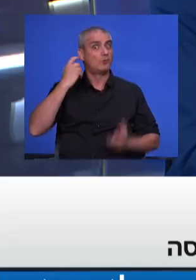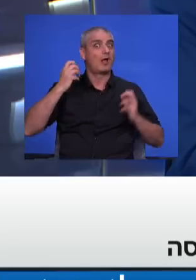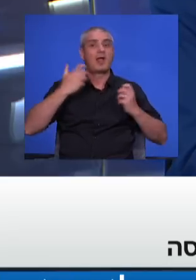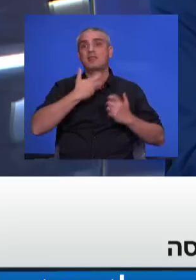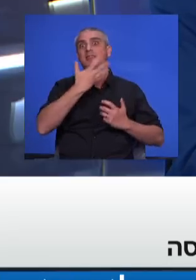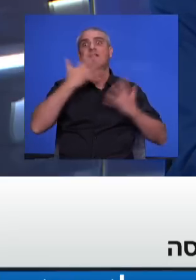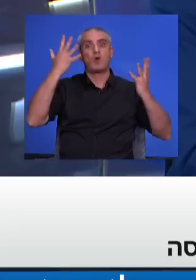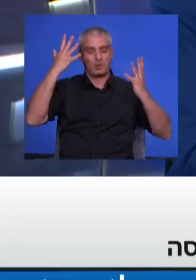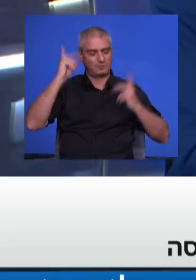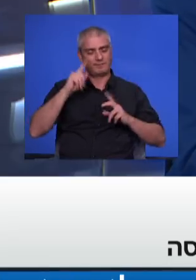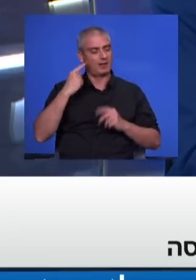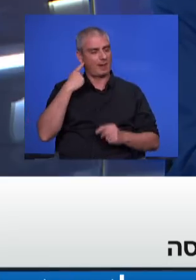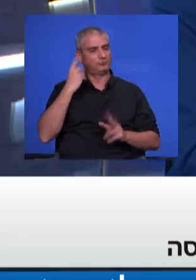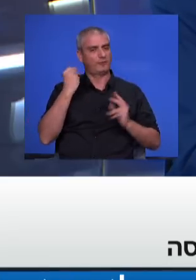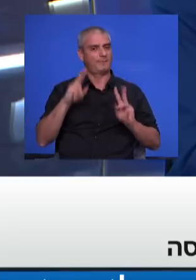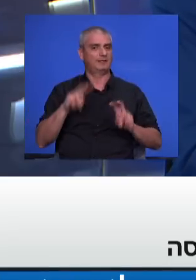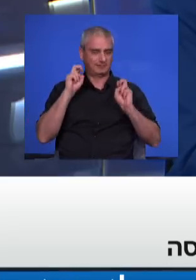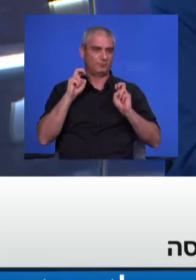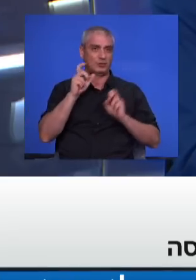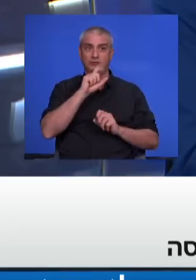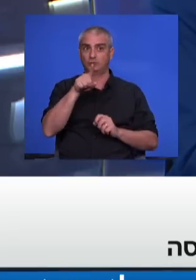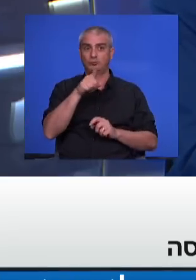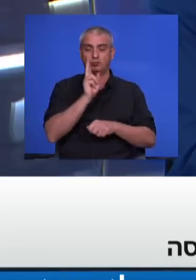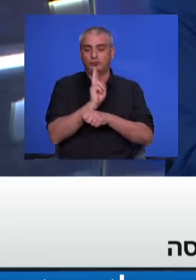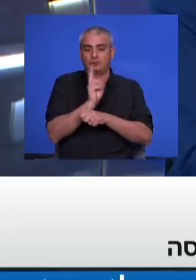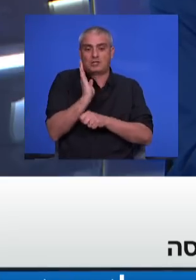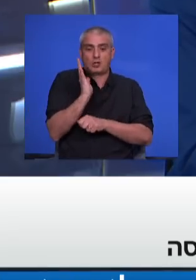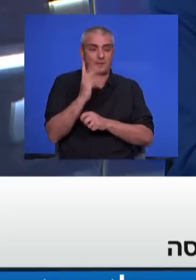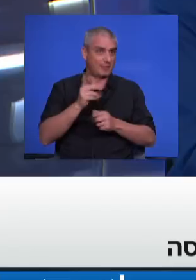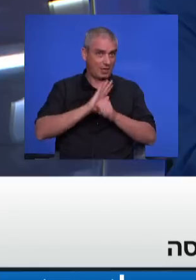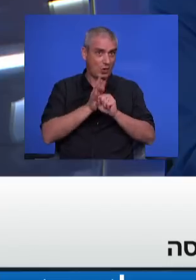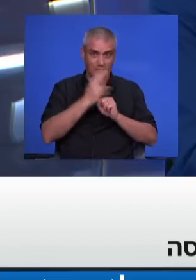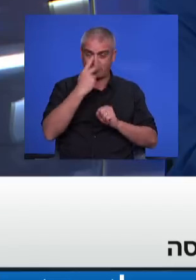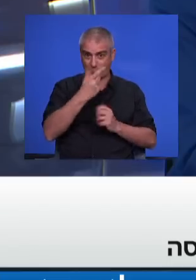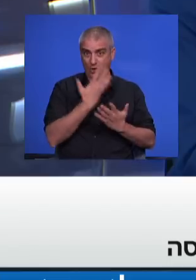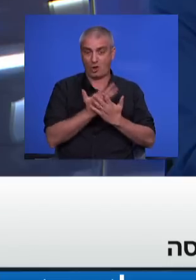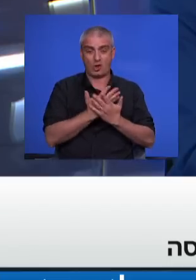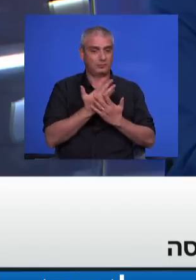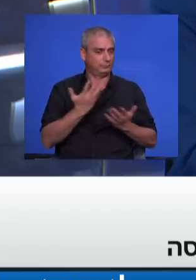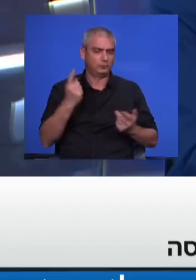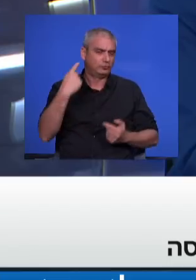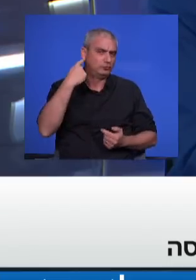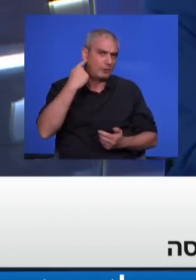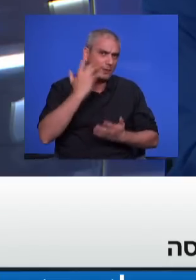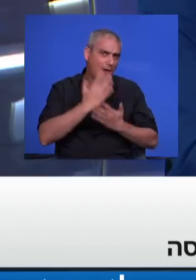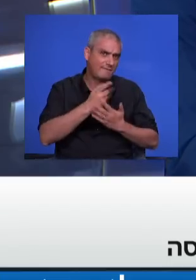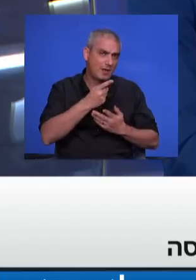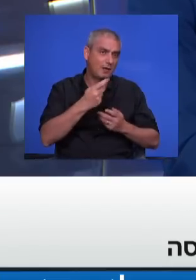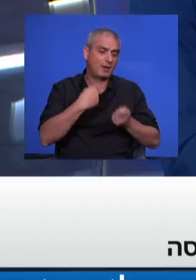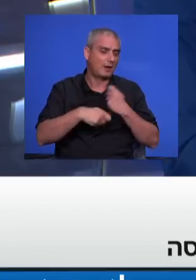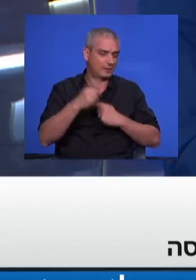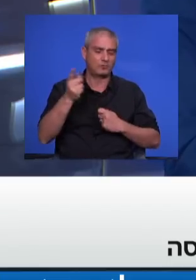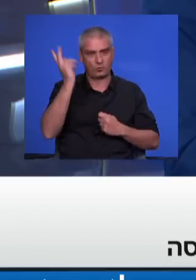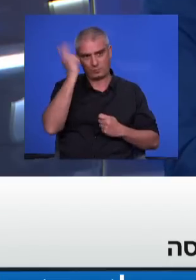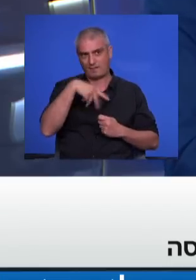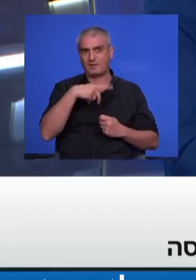להקשיב להם בהרבה הזדמנויות שימו אותו. נגיד שהוא זהיר מדי בקורונה, ומבחינתו זה הוכיח את עצמו. הוא שומע את התחזיות הכלכליות, הוא מבין